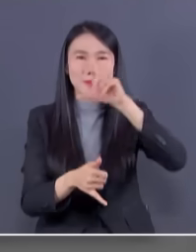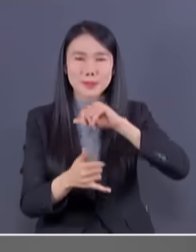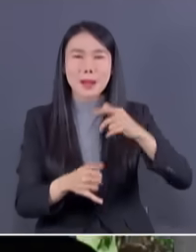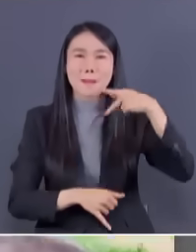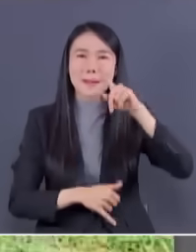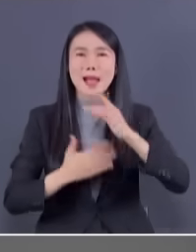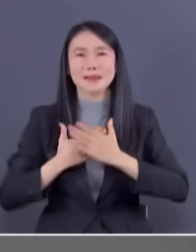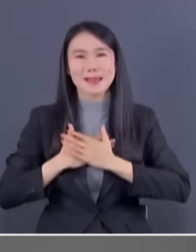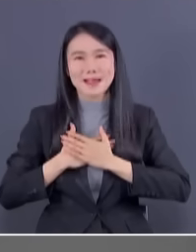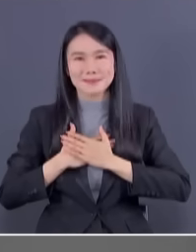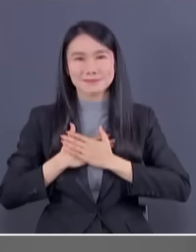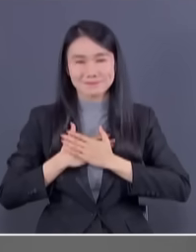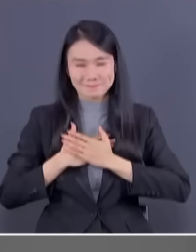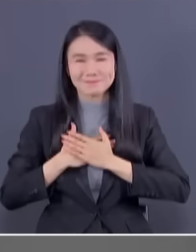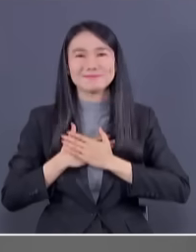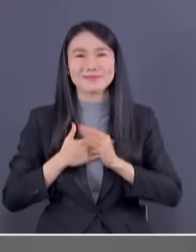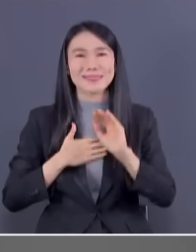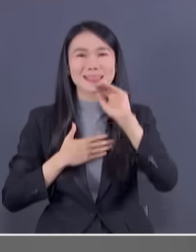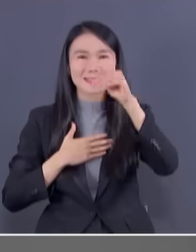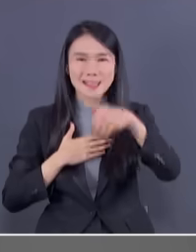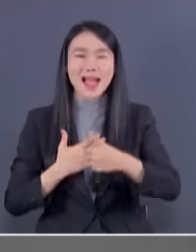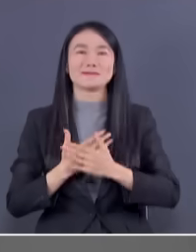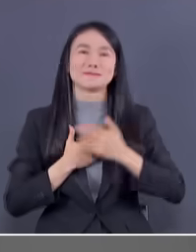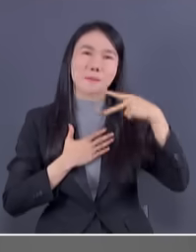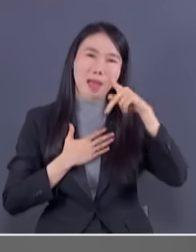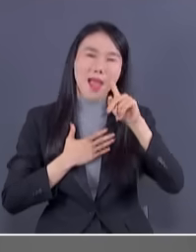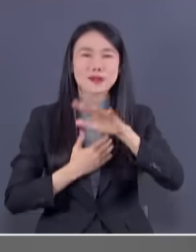ก็รักหนูเสมอตุลาช้างน้อยของป้า